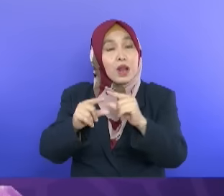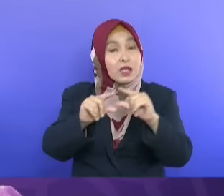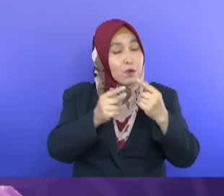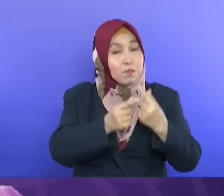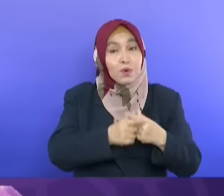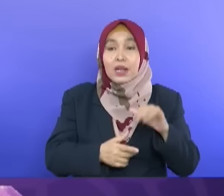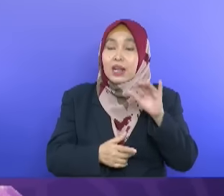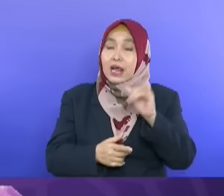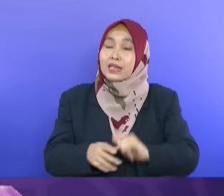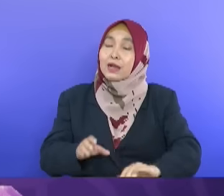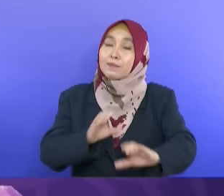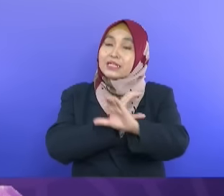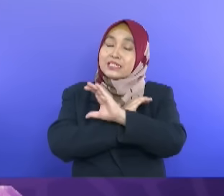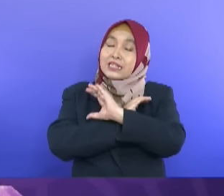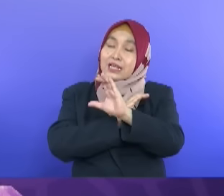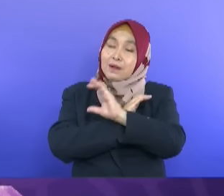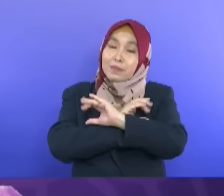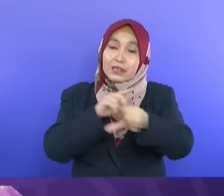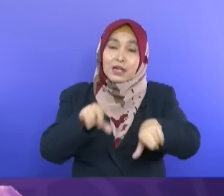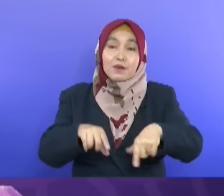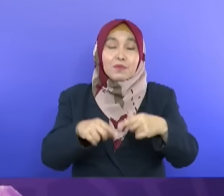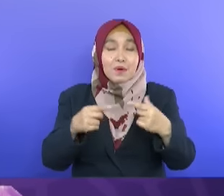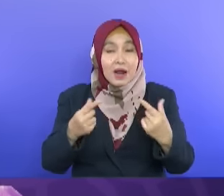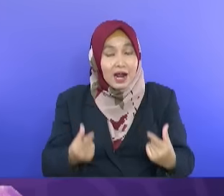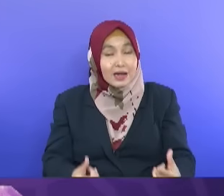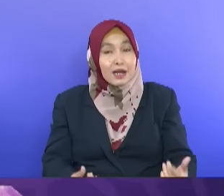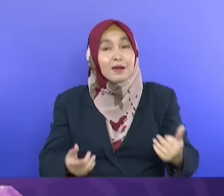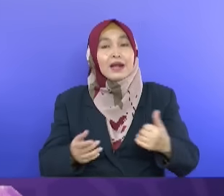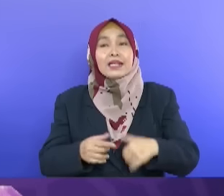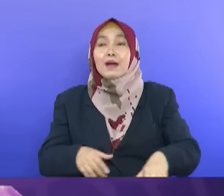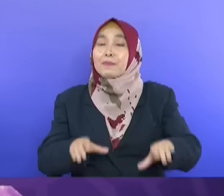yang pencinta-pecinta Alquran mudah-mudahan